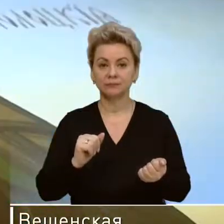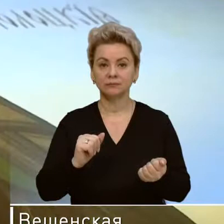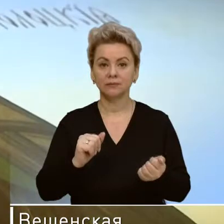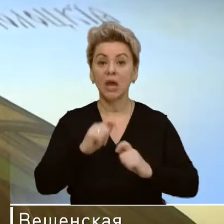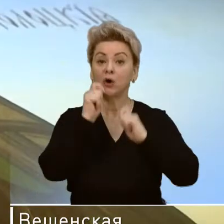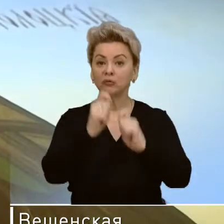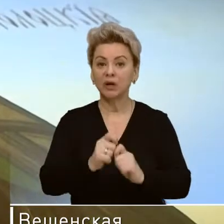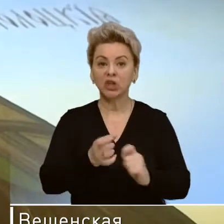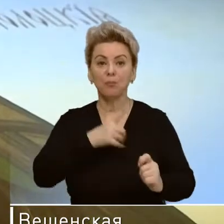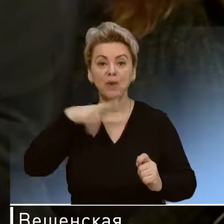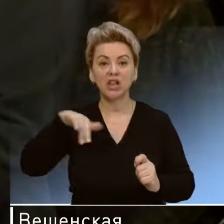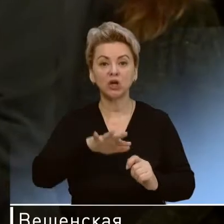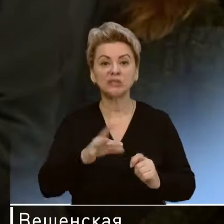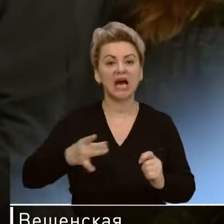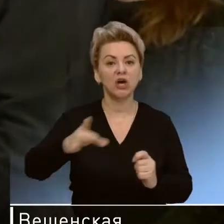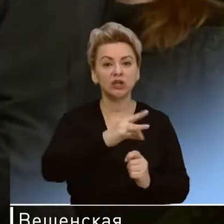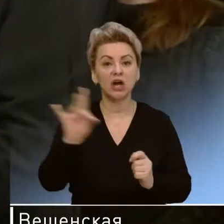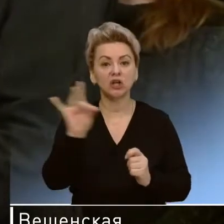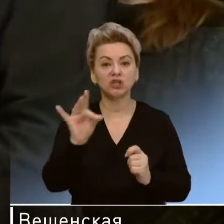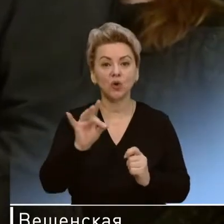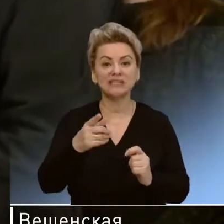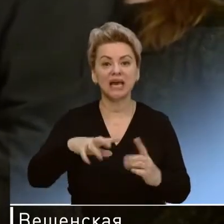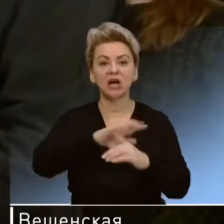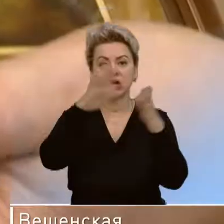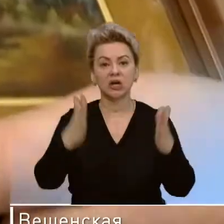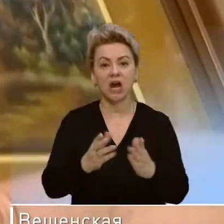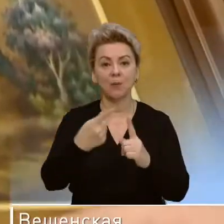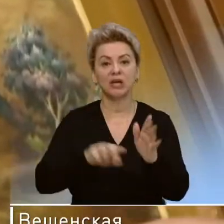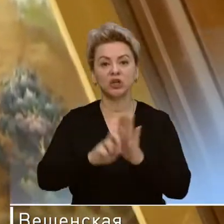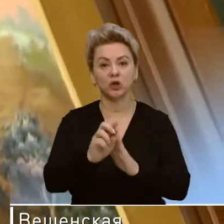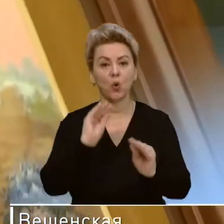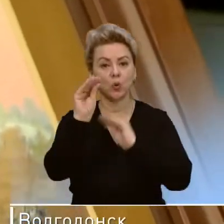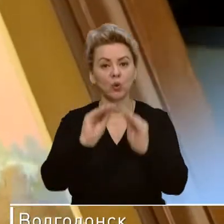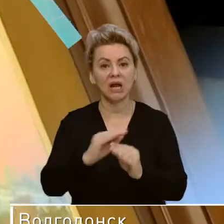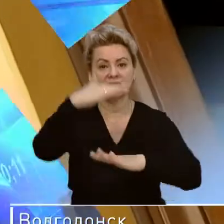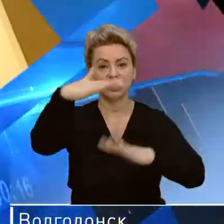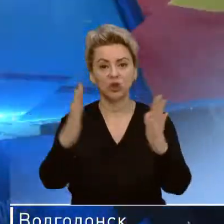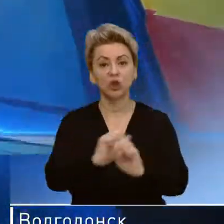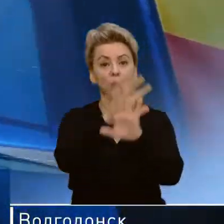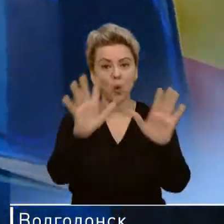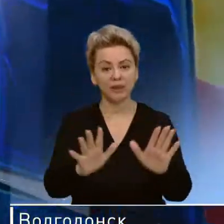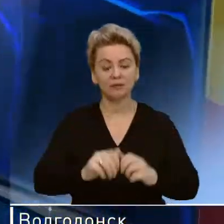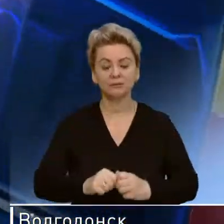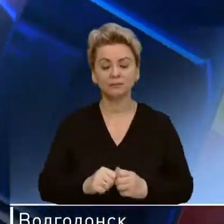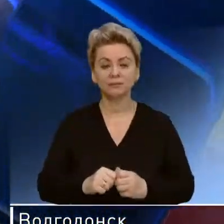В подарок от белорусской автономии ростовский храм Георгия Победоносца украсит уникальная икона.